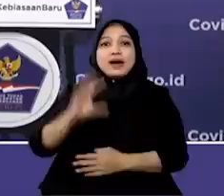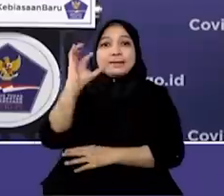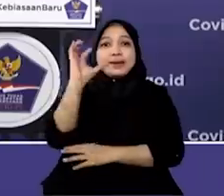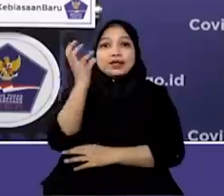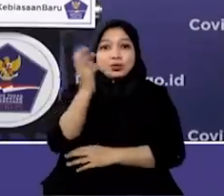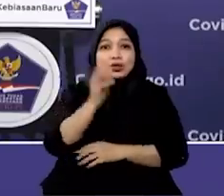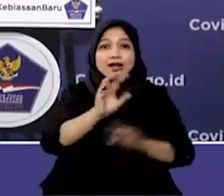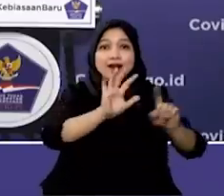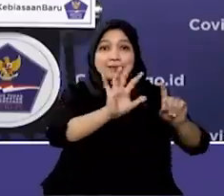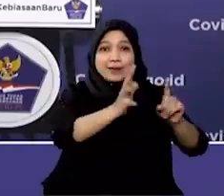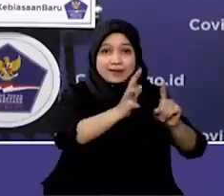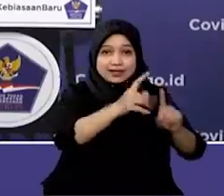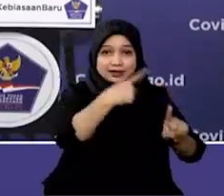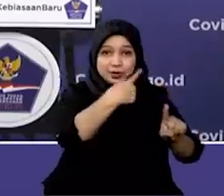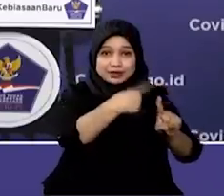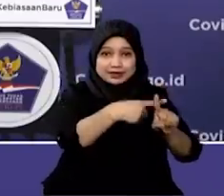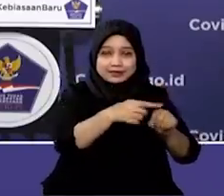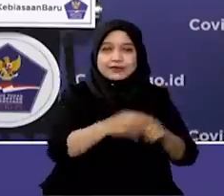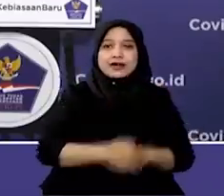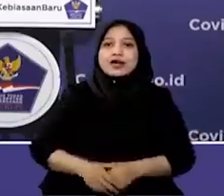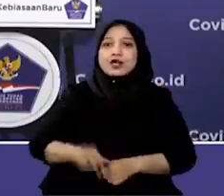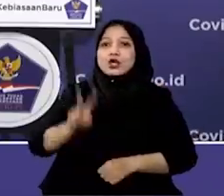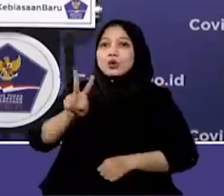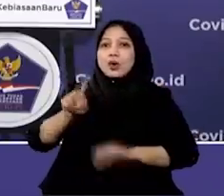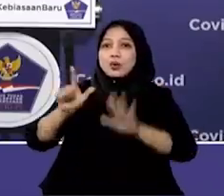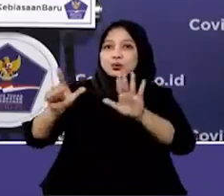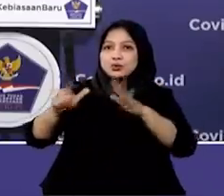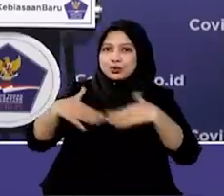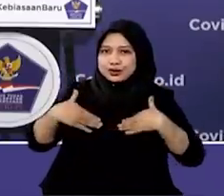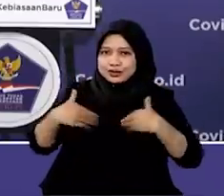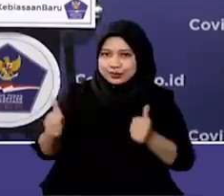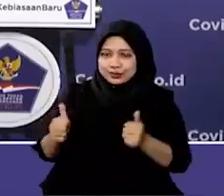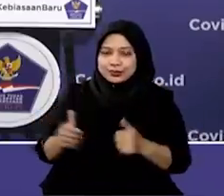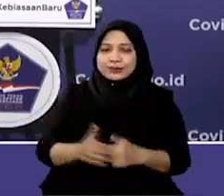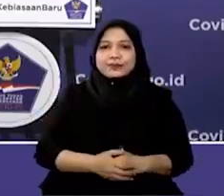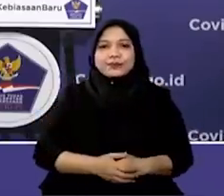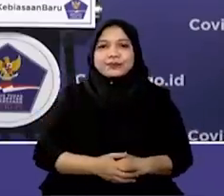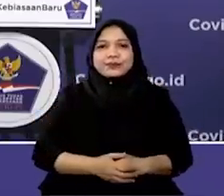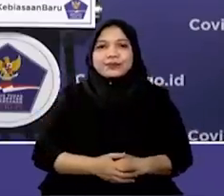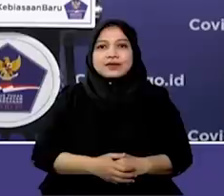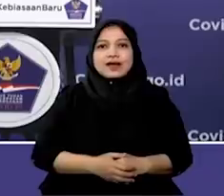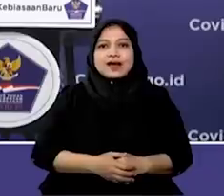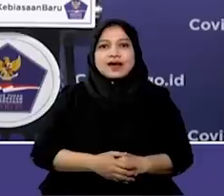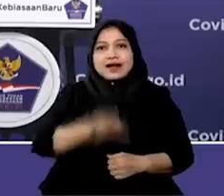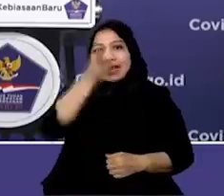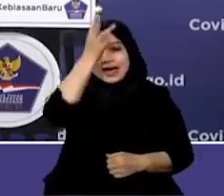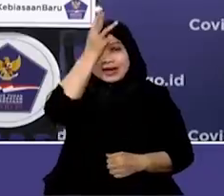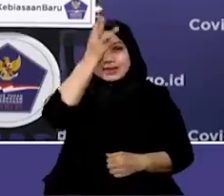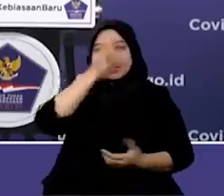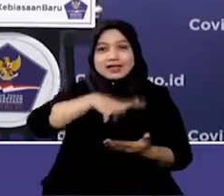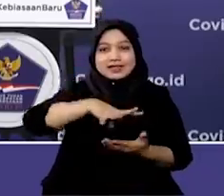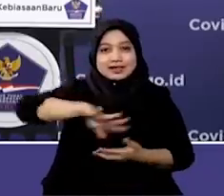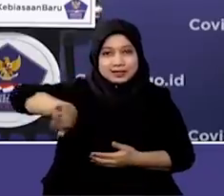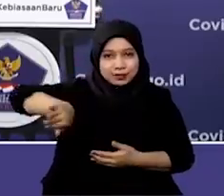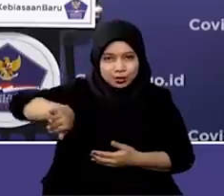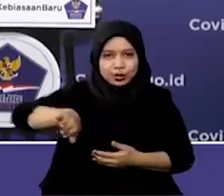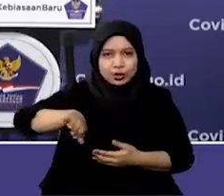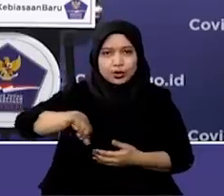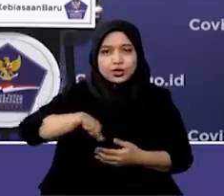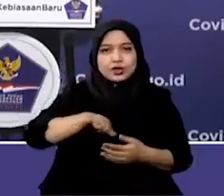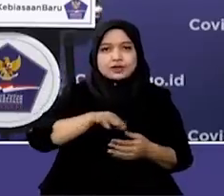15 kasus baru 27 sembuh di Kalimantan Timur delapan kasus baru